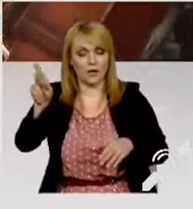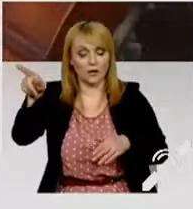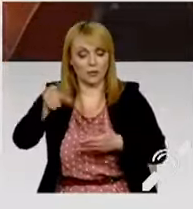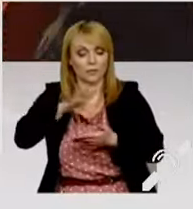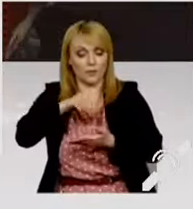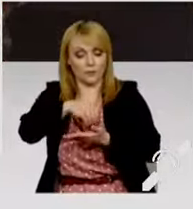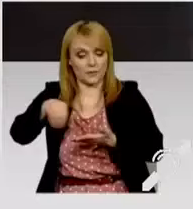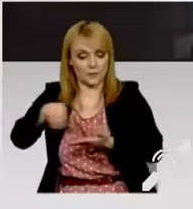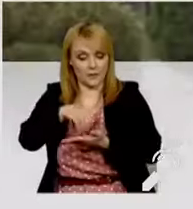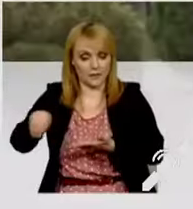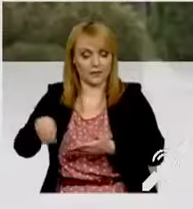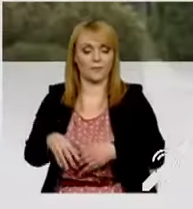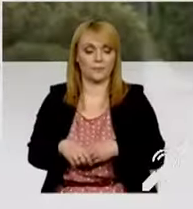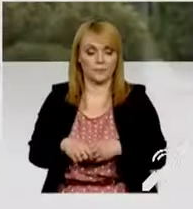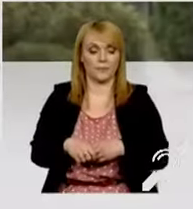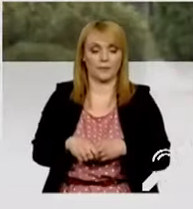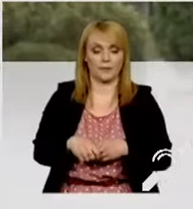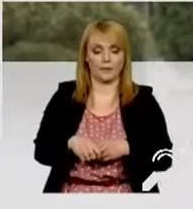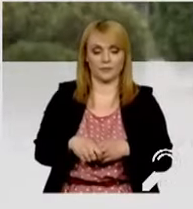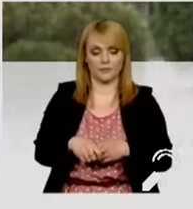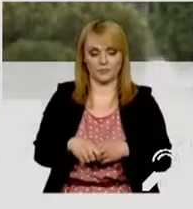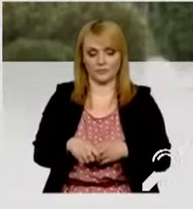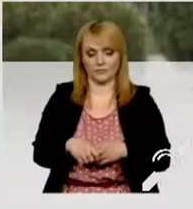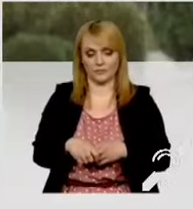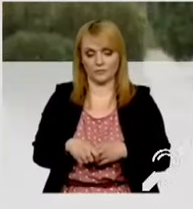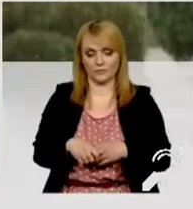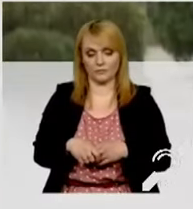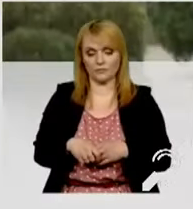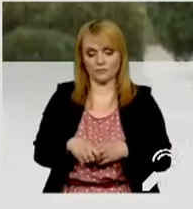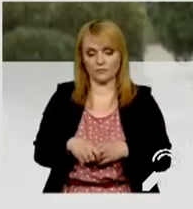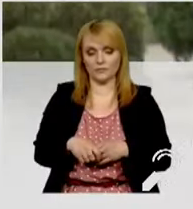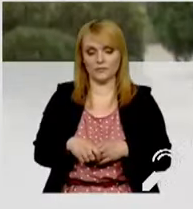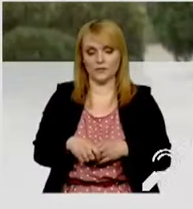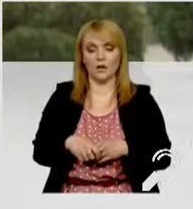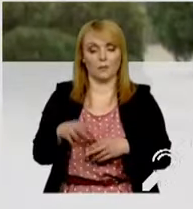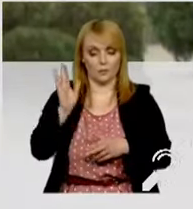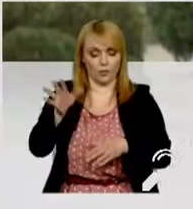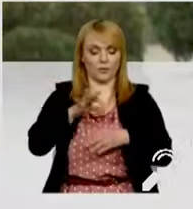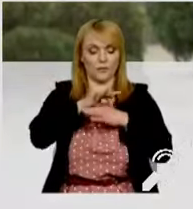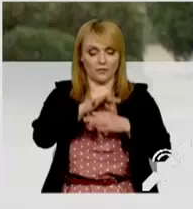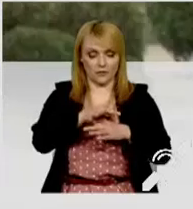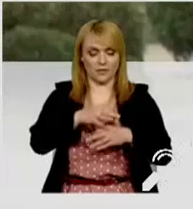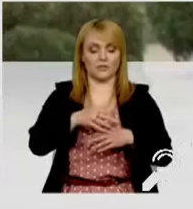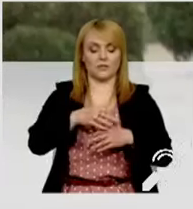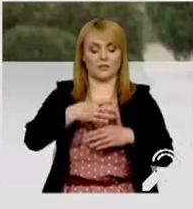semi-premiere. Vor fi muzica la vreo 4 spectacole și vreo 3